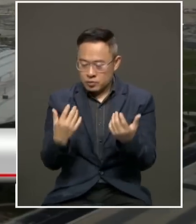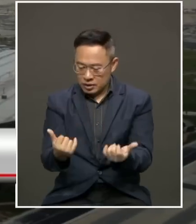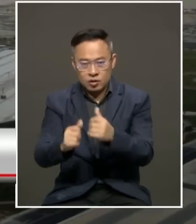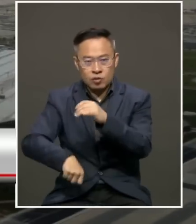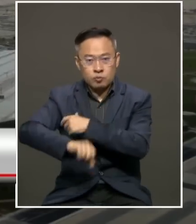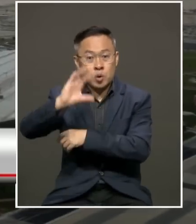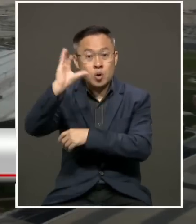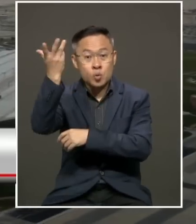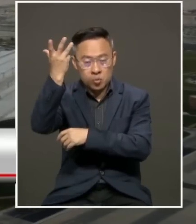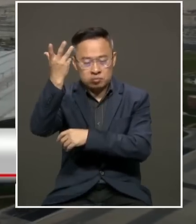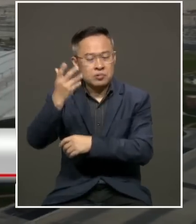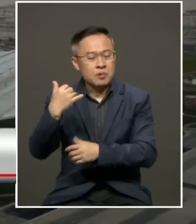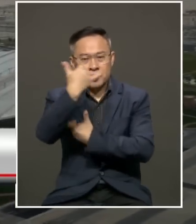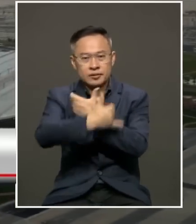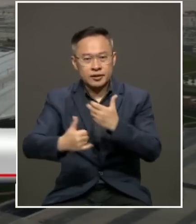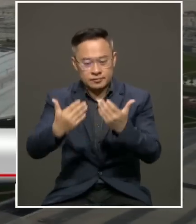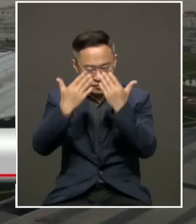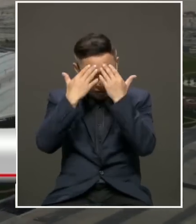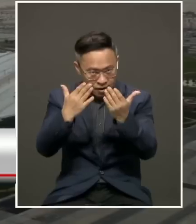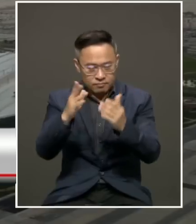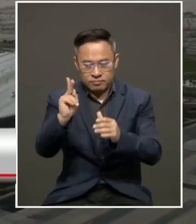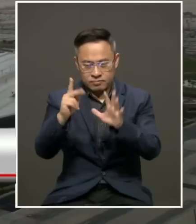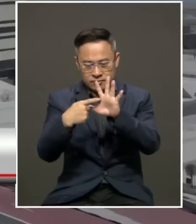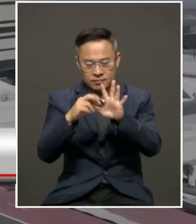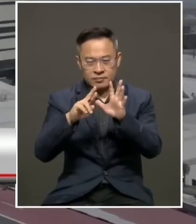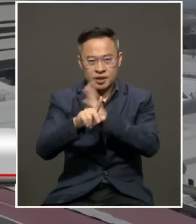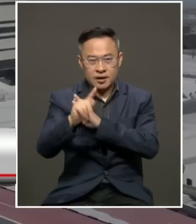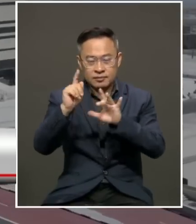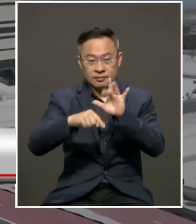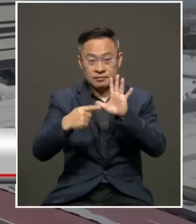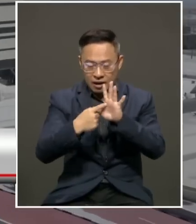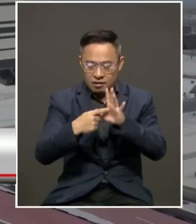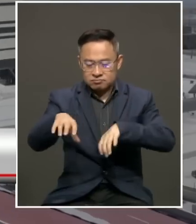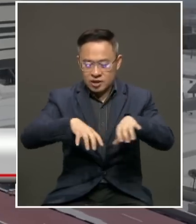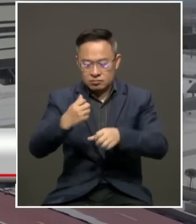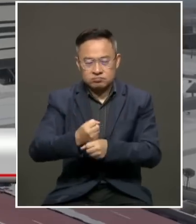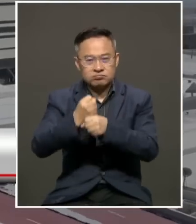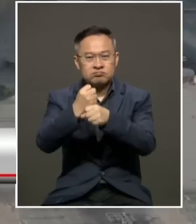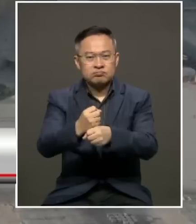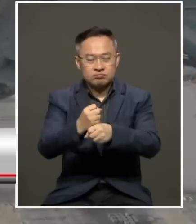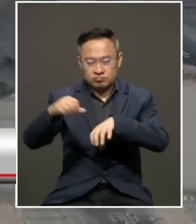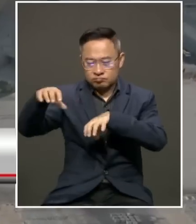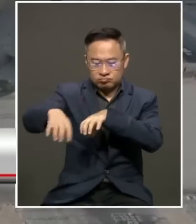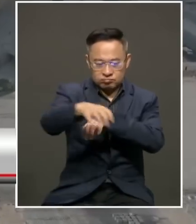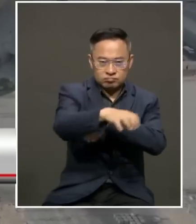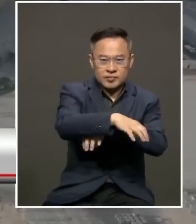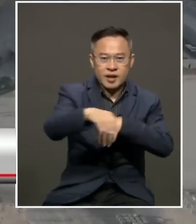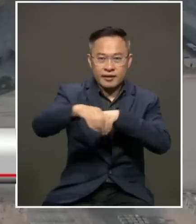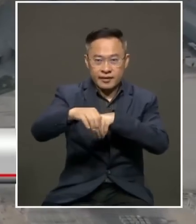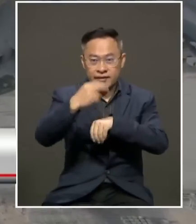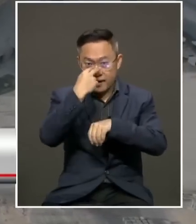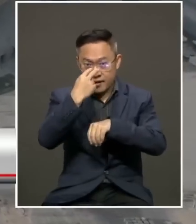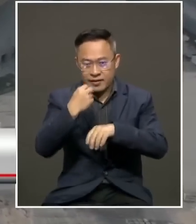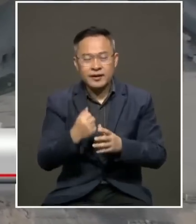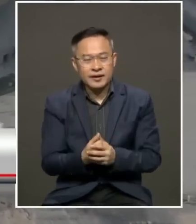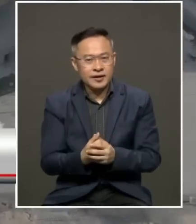โลกแต่ละสนามอยู่ไม่ไกลกันสะดวกสบายเลยนะฮะไปต่อที่สนามที่ 2กันบ้างครับสนามที่ 2นี่ยิ่งใหญ่มากครับคุณผู้ชมดู